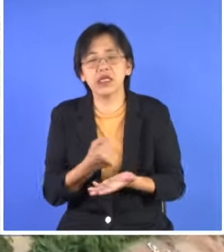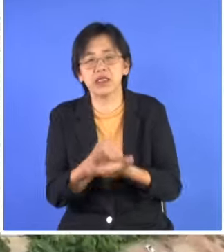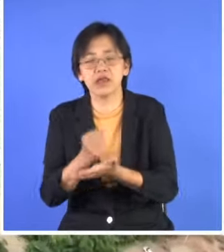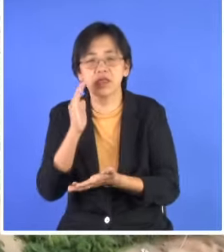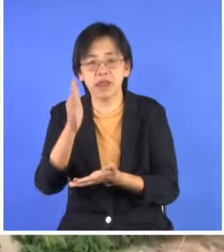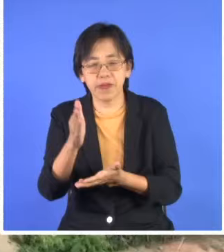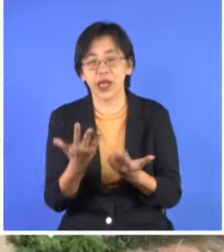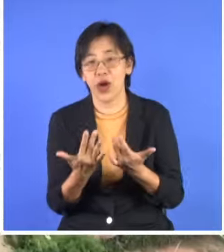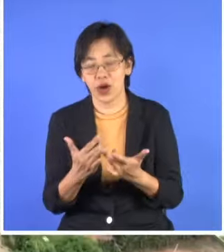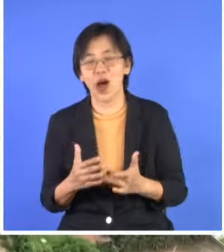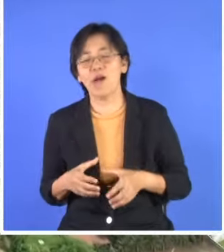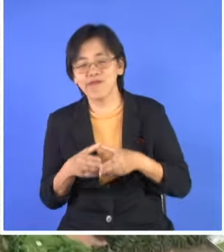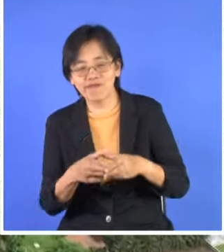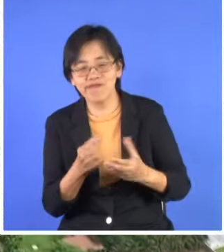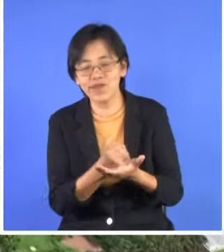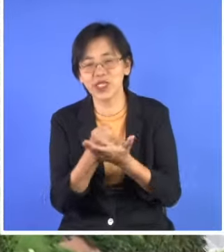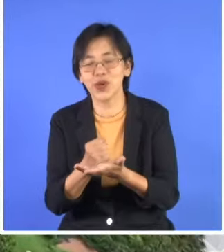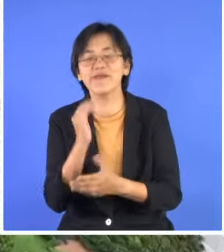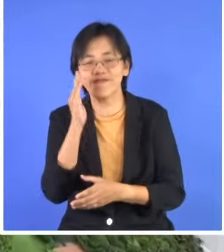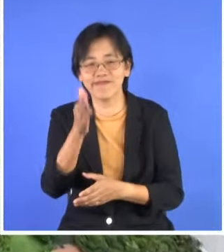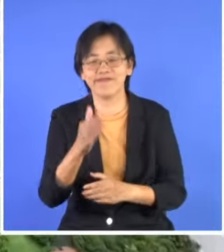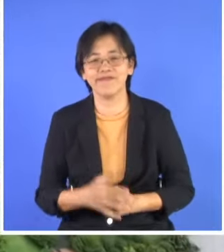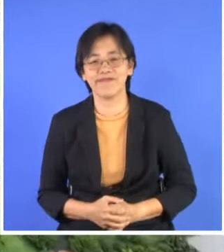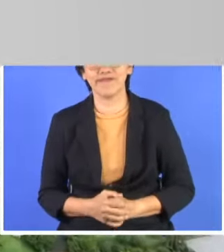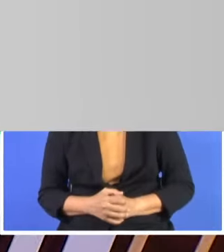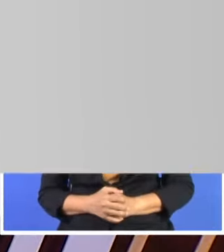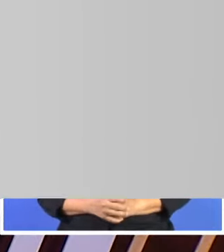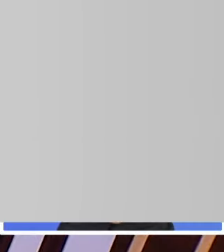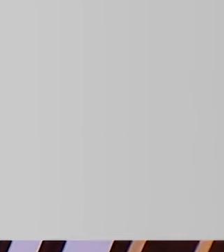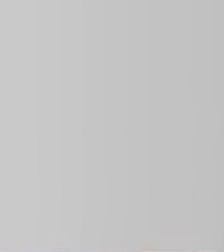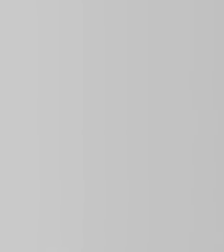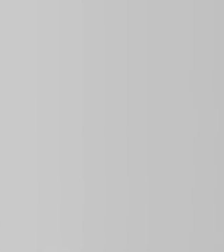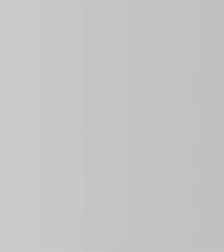นี้เขาจะลงพื้นที่ไปหาทางเยียวยาช่วยเหลือกันต่อไปนะครับค่ะ